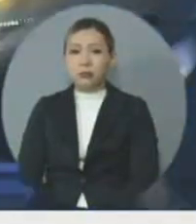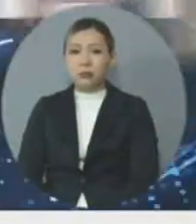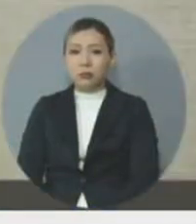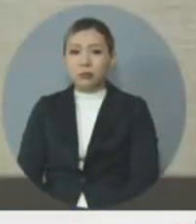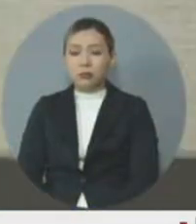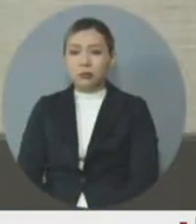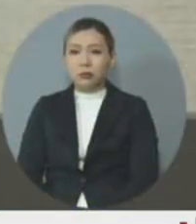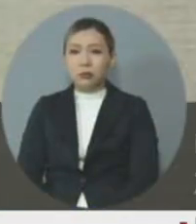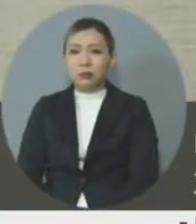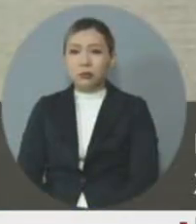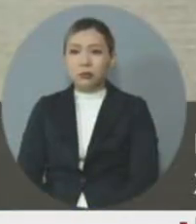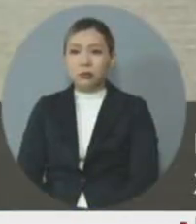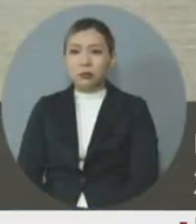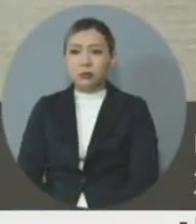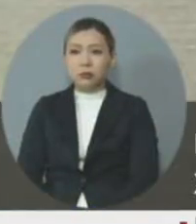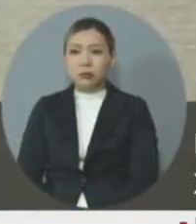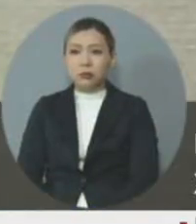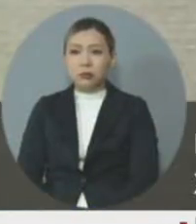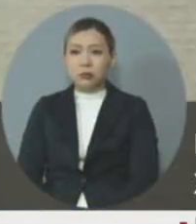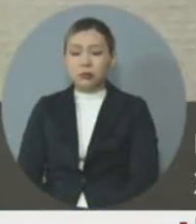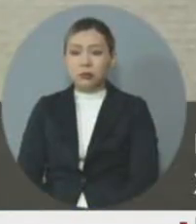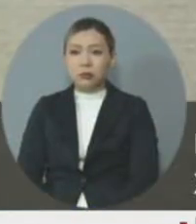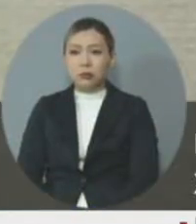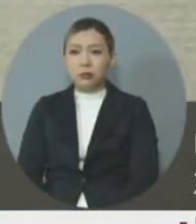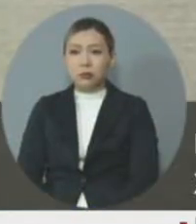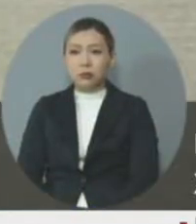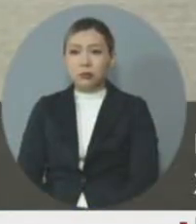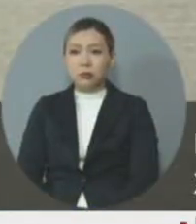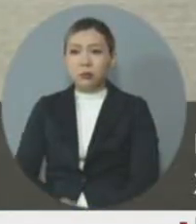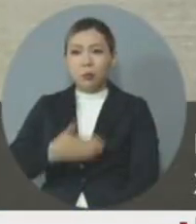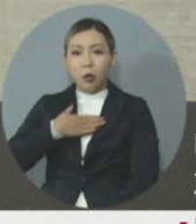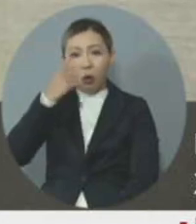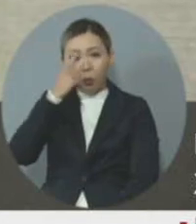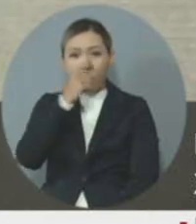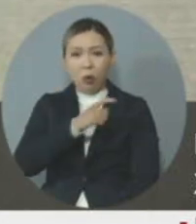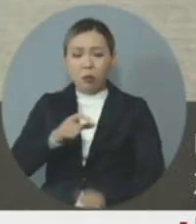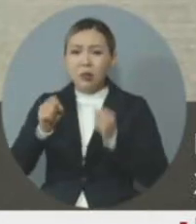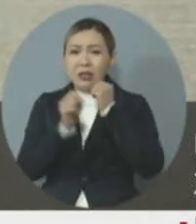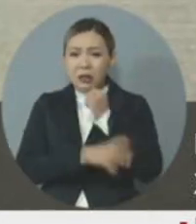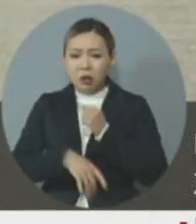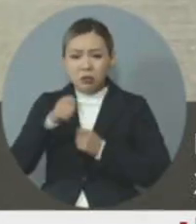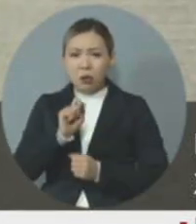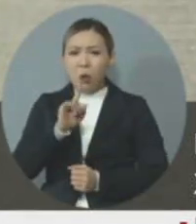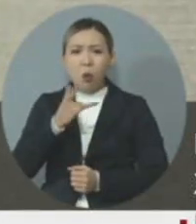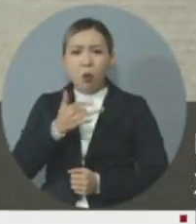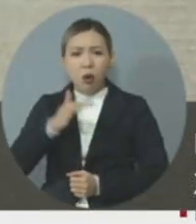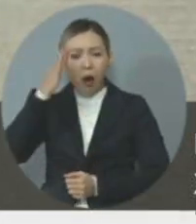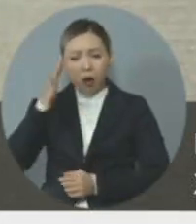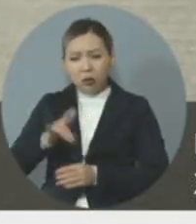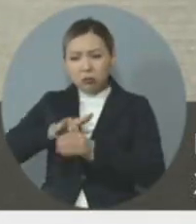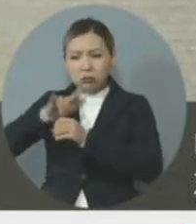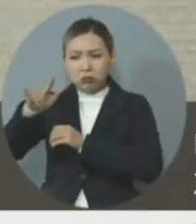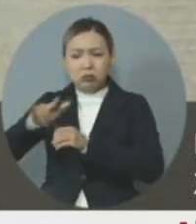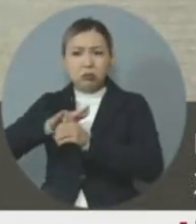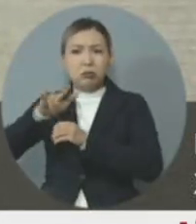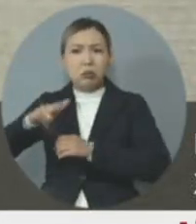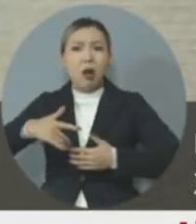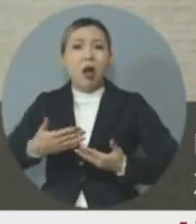Тэгэхээр манай монголчууд ядуу байна шүү дээ тийм үү? Цалин хүрдгүү гадаад руу зүгтаж амьдарч байна. Монголдо ажил хөдөлмөр хийж байгаа хүмүүст нь давуу ихэр хөвчөнүүд нь